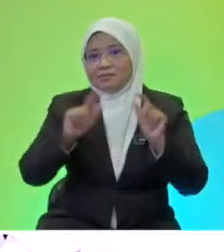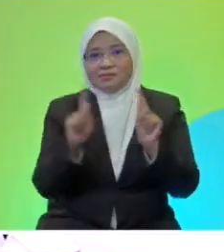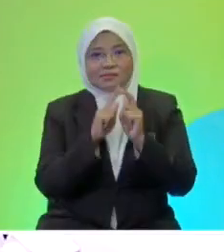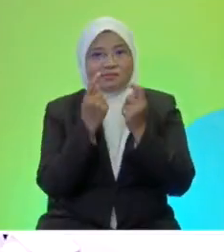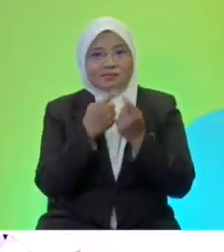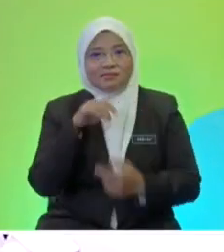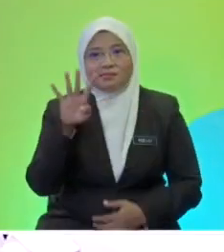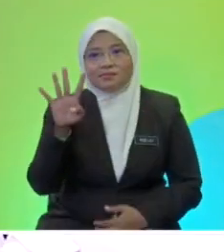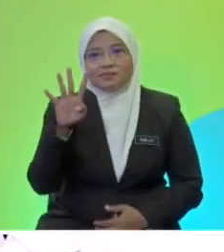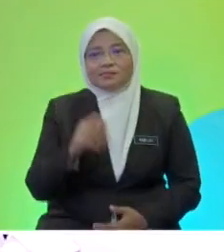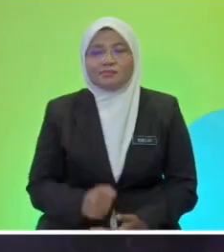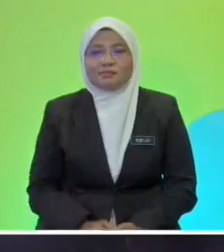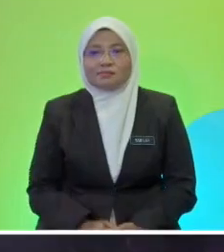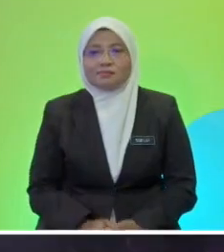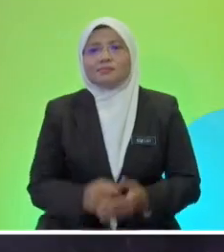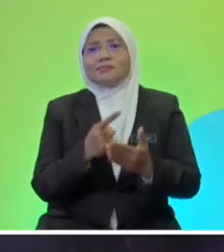4